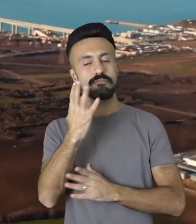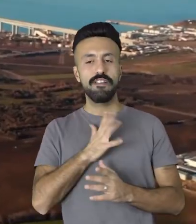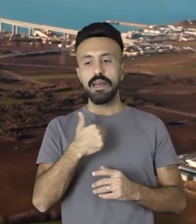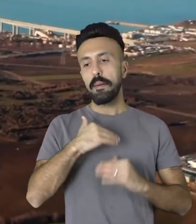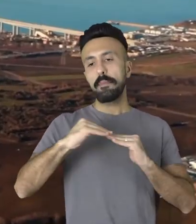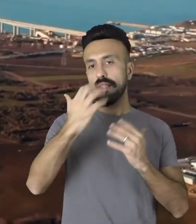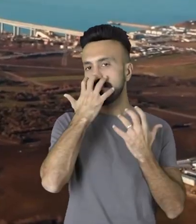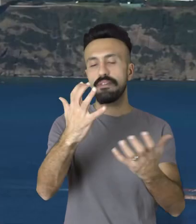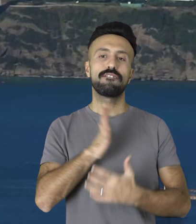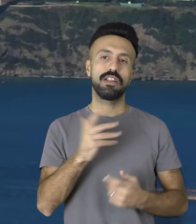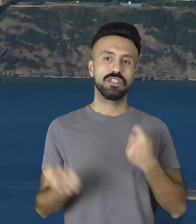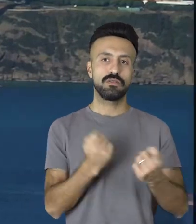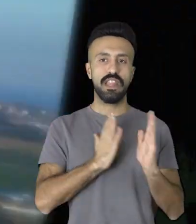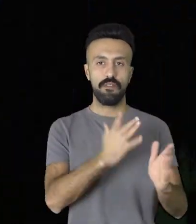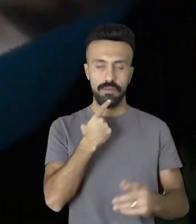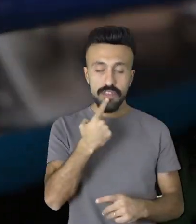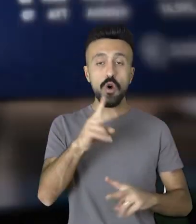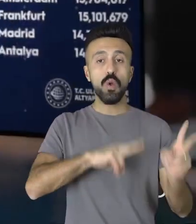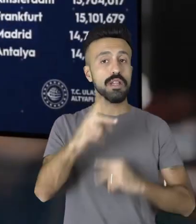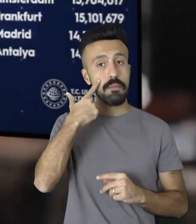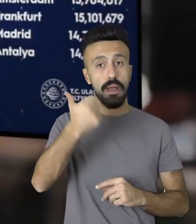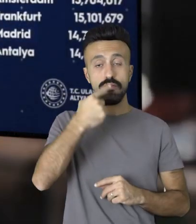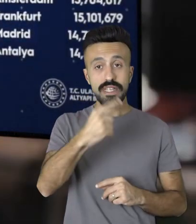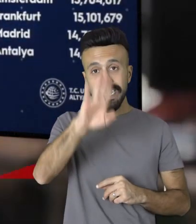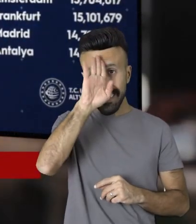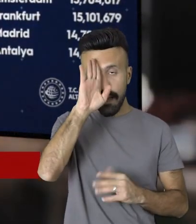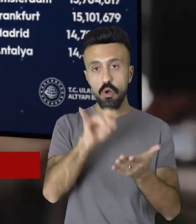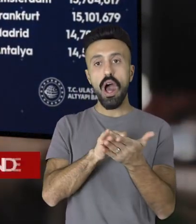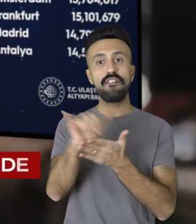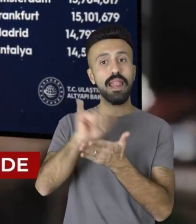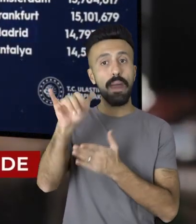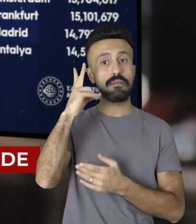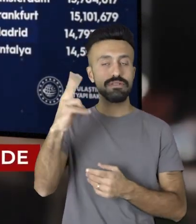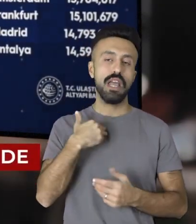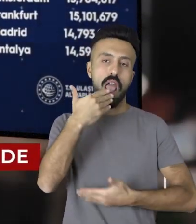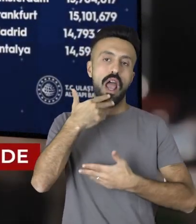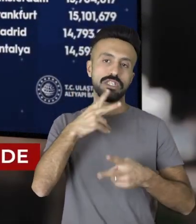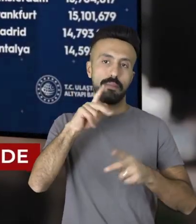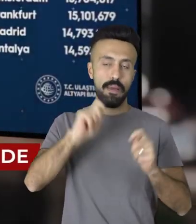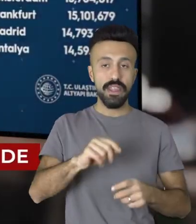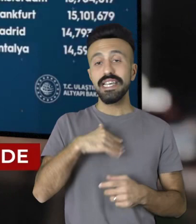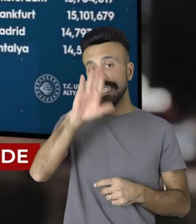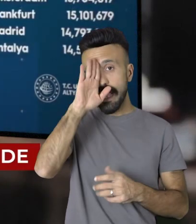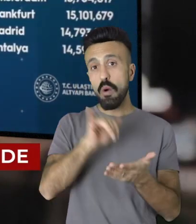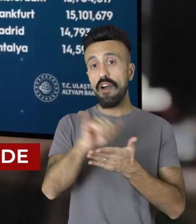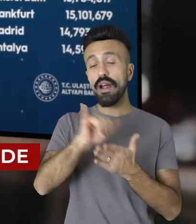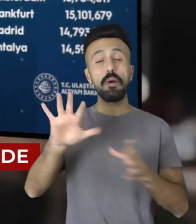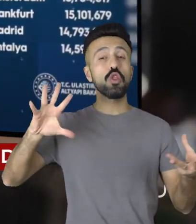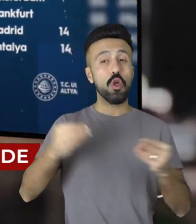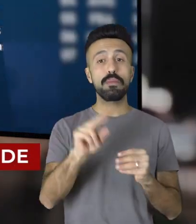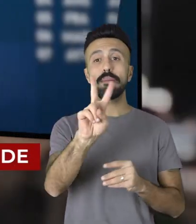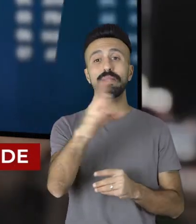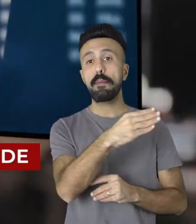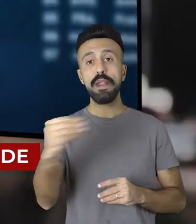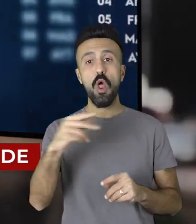sunmak için çalıştıklarını kaydetti. Ulaştırma ve Altyapı Bakanı Adil Kara İsmailoğlu, İstanbul Havalimanı ile ilgili açıklama yaptı. İstanbul